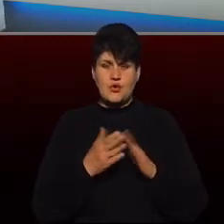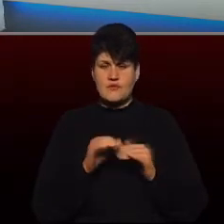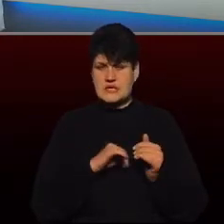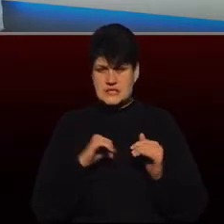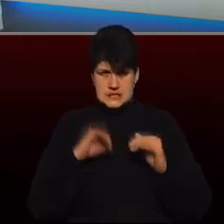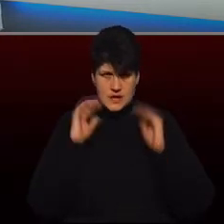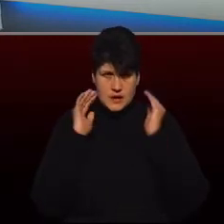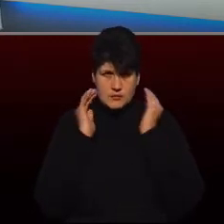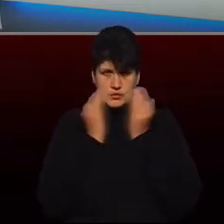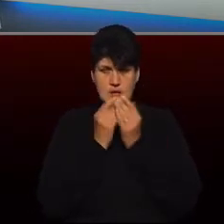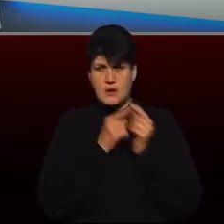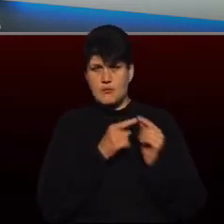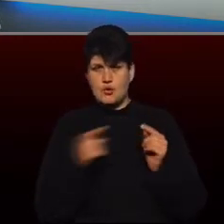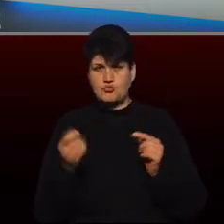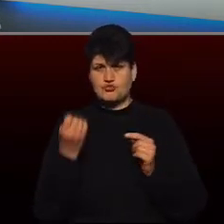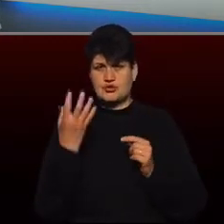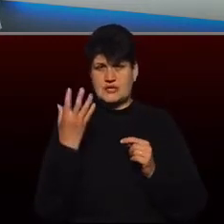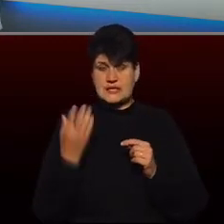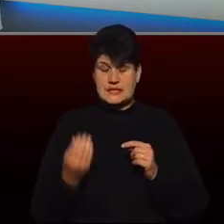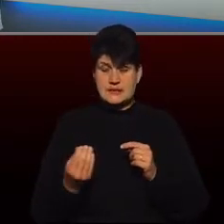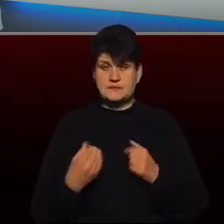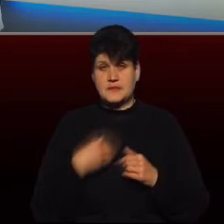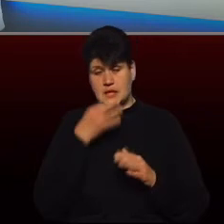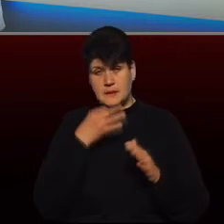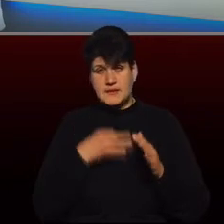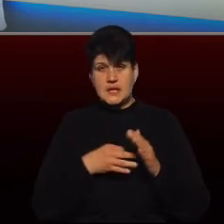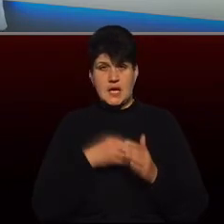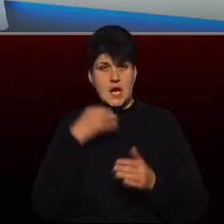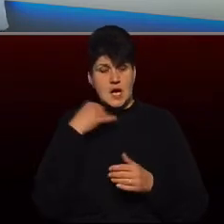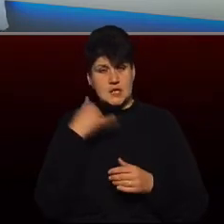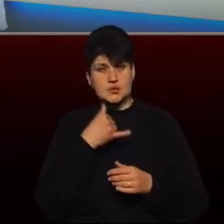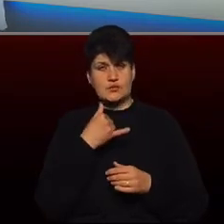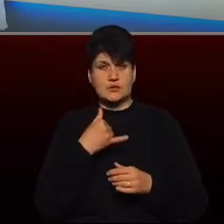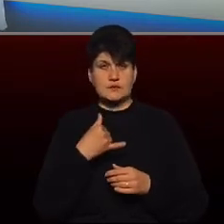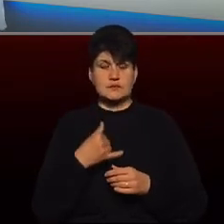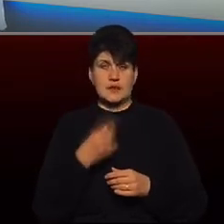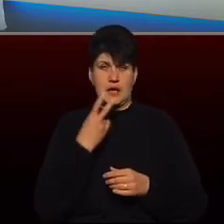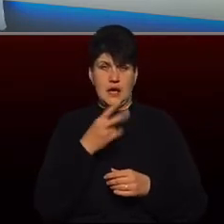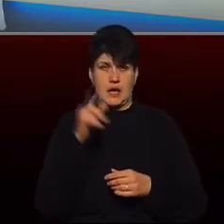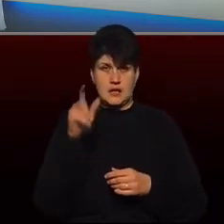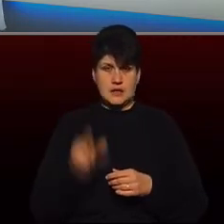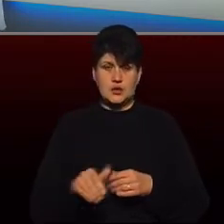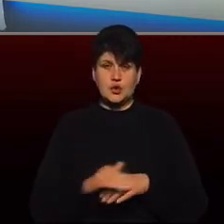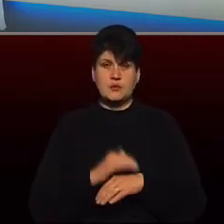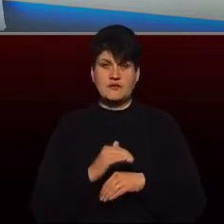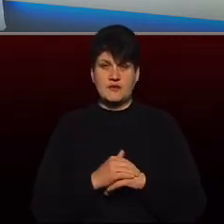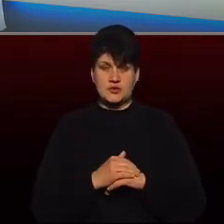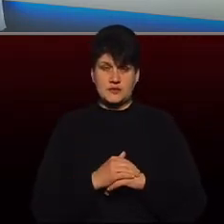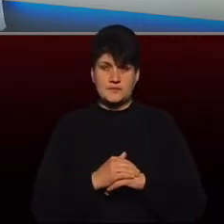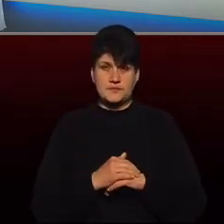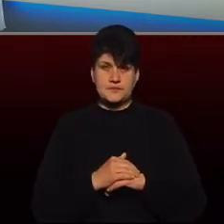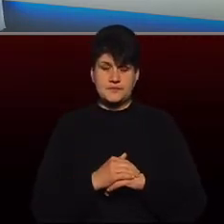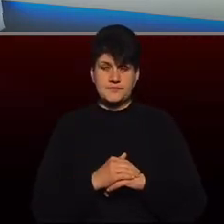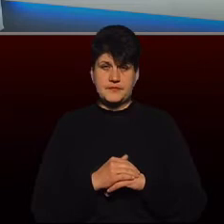протягом 14 днів. Мені підказує, до нас телефонує глядач. Доброго вечора. Доброго вечора. Скажіть,